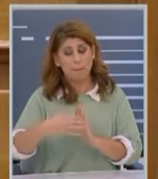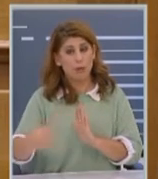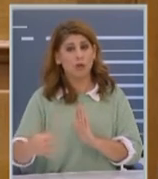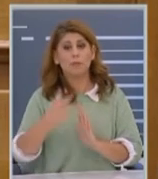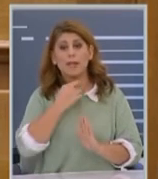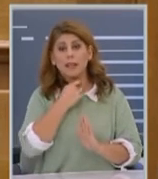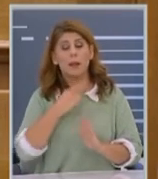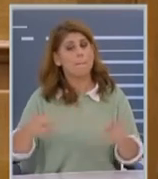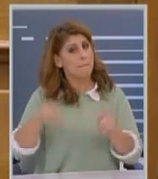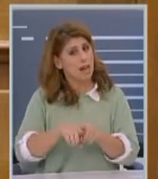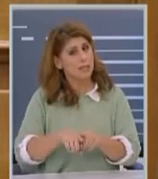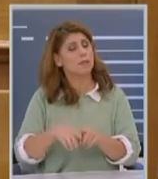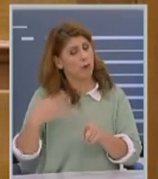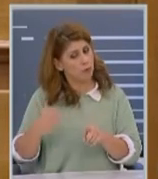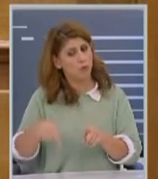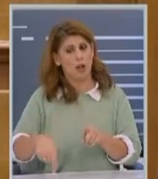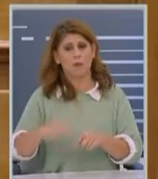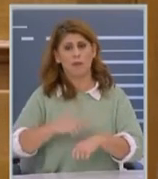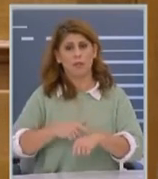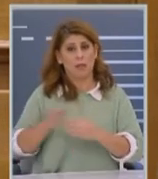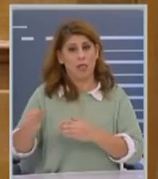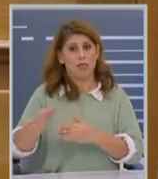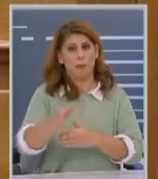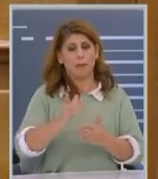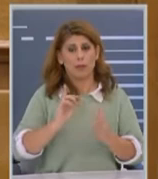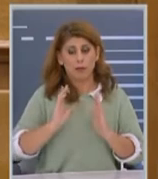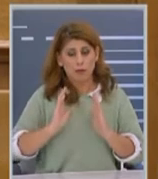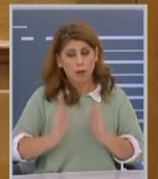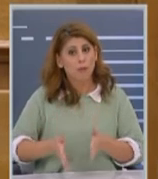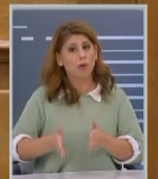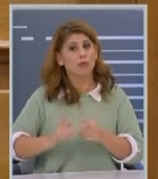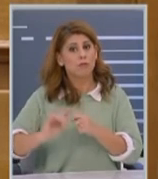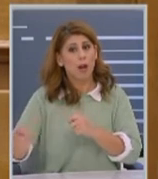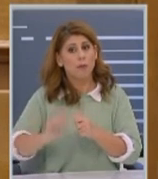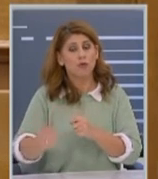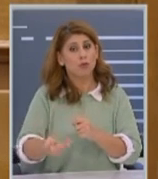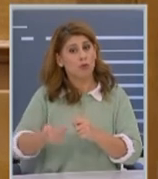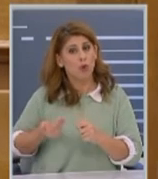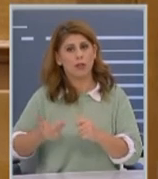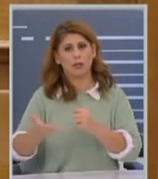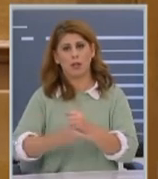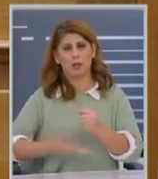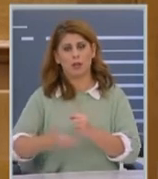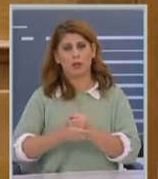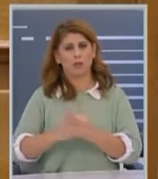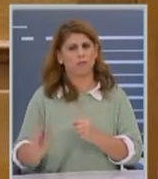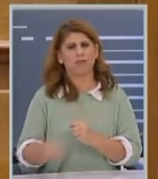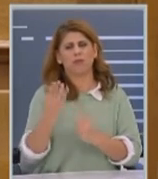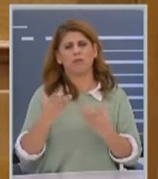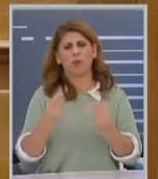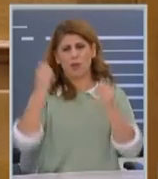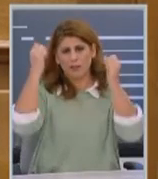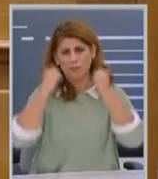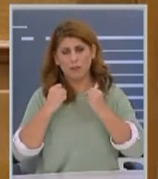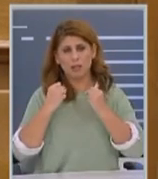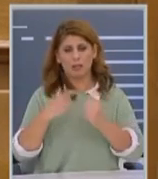υπάρχοντες εκτιμητές θα πάνε για να μπορέσουμε να αποζημιώσουμε όσο γίνεται πιο έγκαιρα τους αγρότες. Έχουν προκύψει πολλές ζημιές,